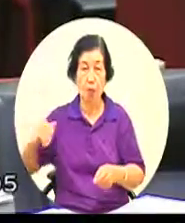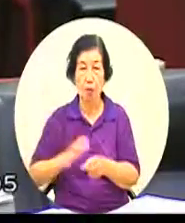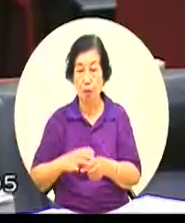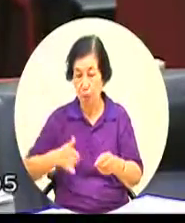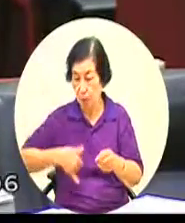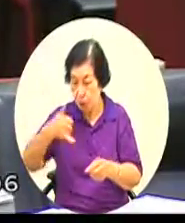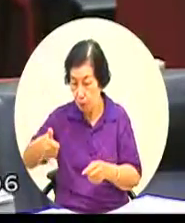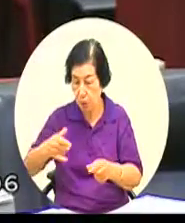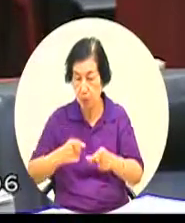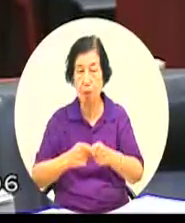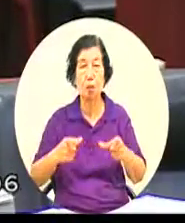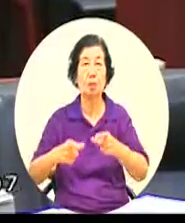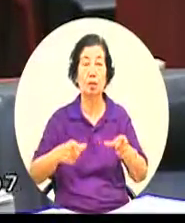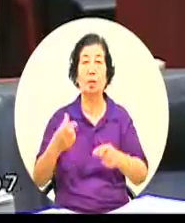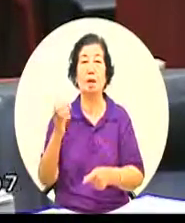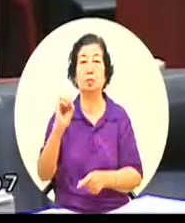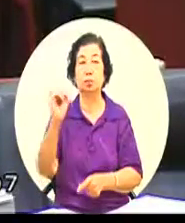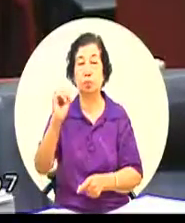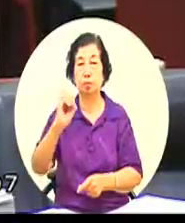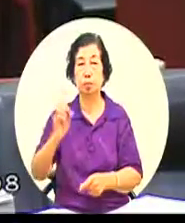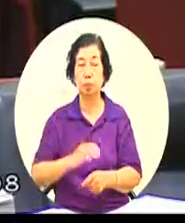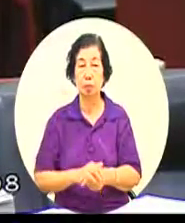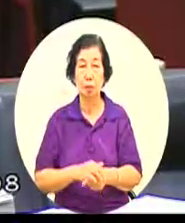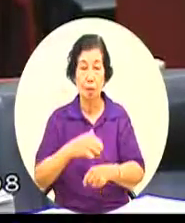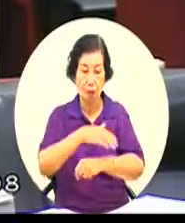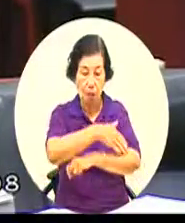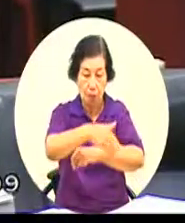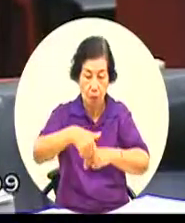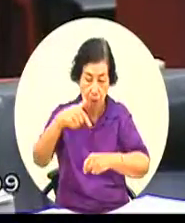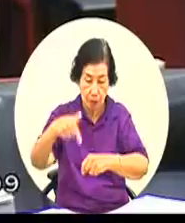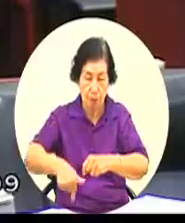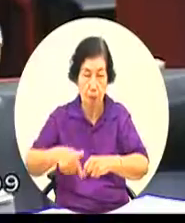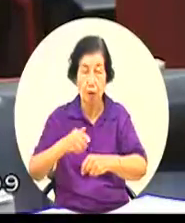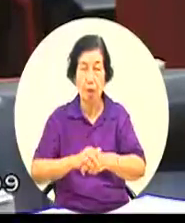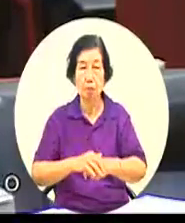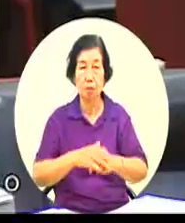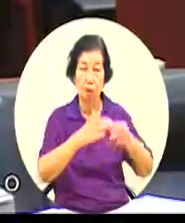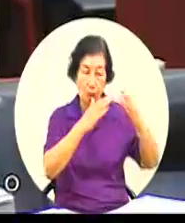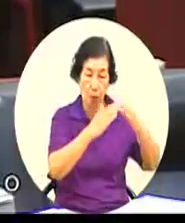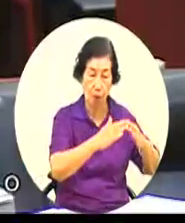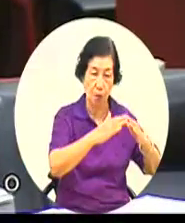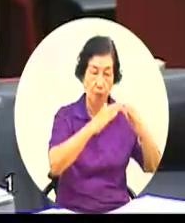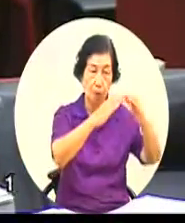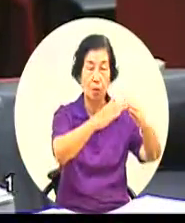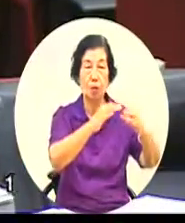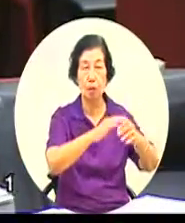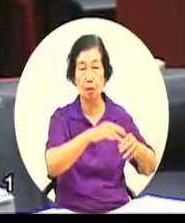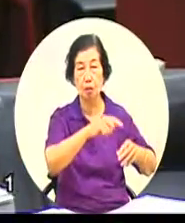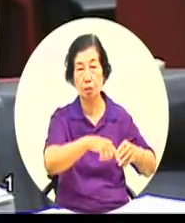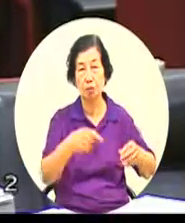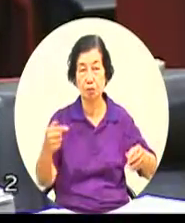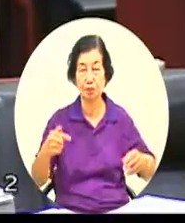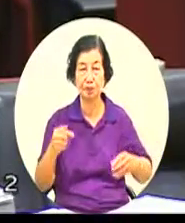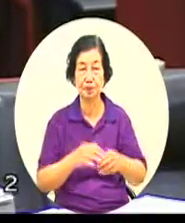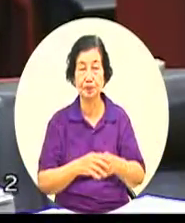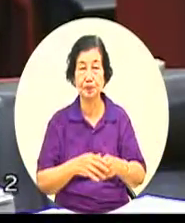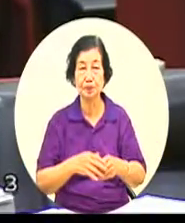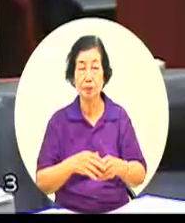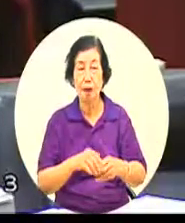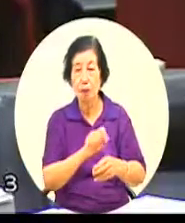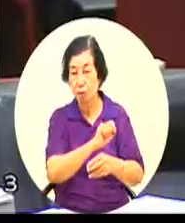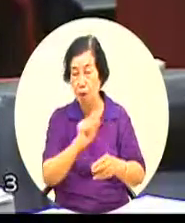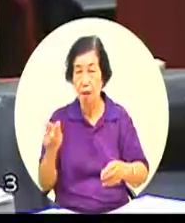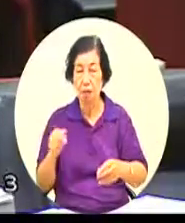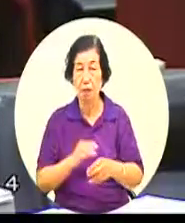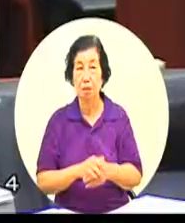麦啊。讲真的啦，庄卡起来不要差那么多，因为像古山为了安尼古山公园，阮